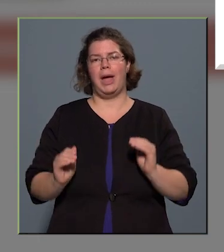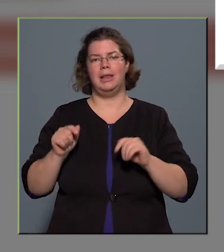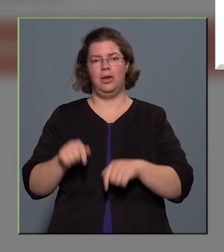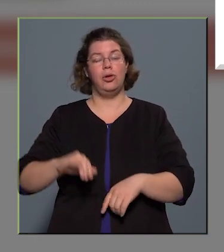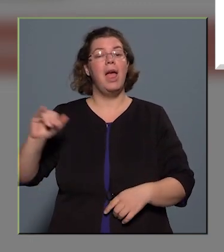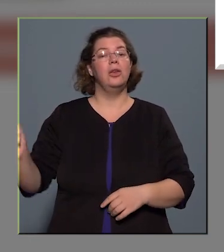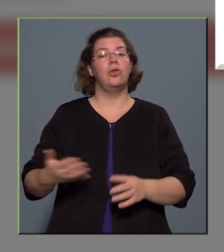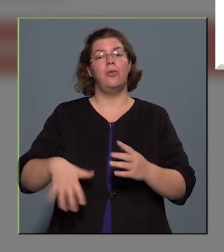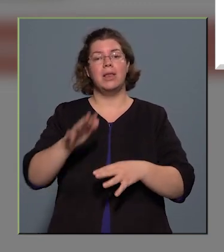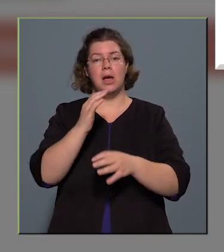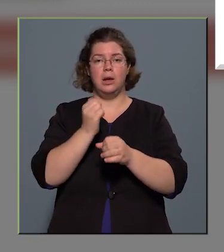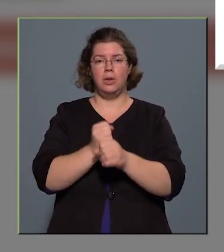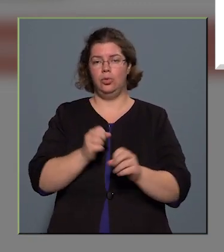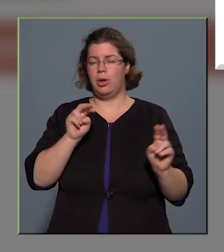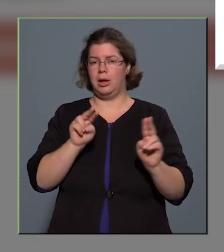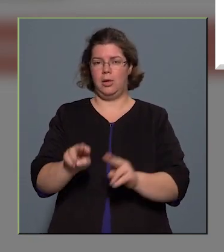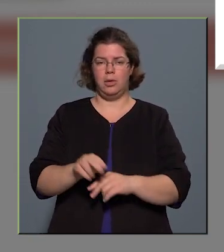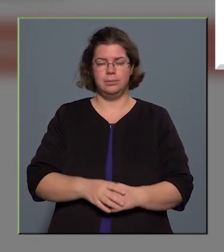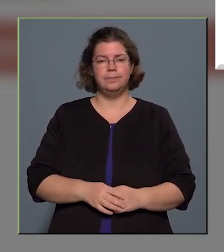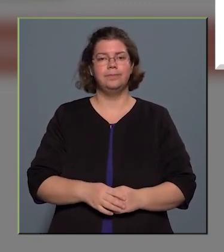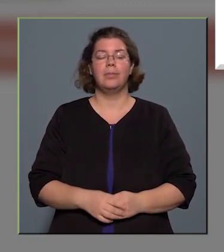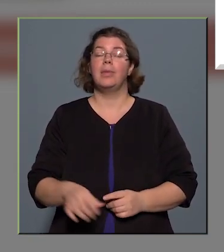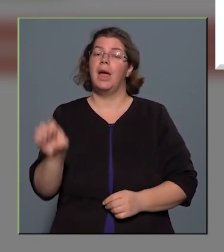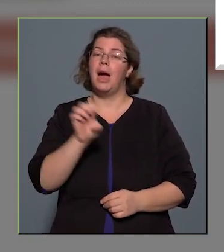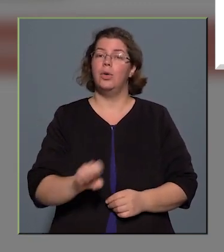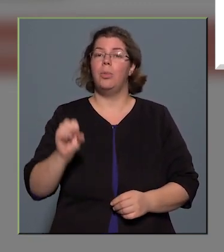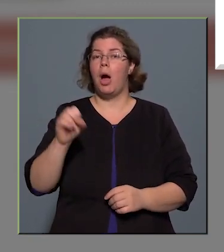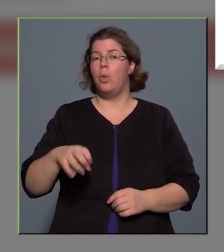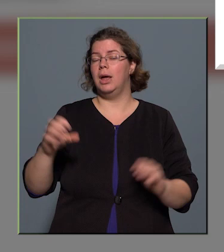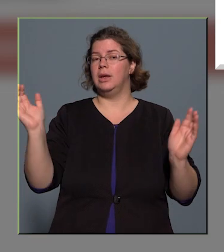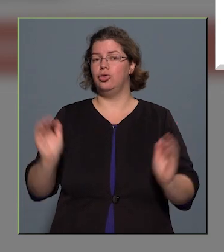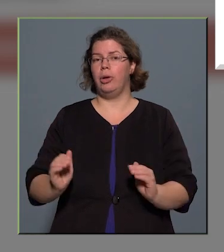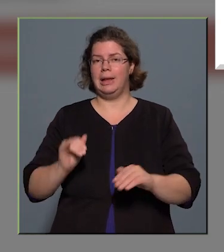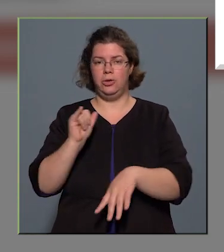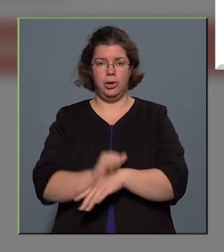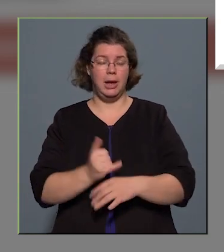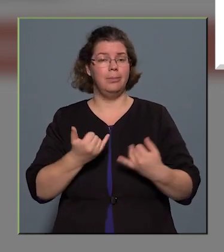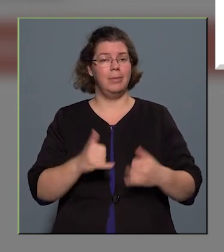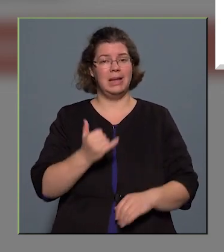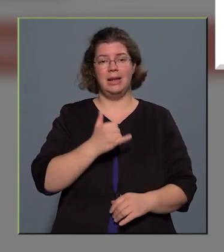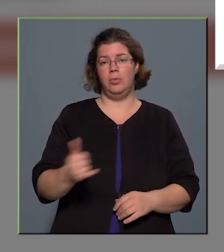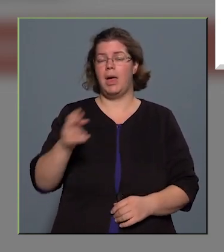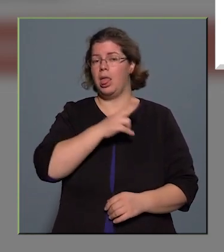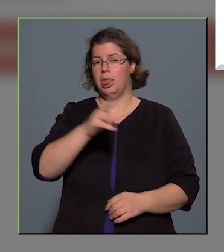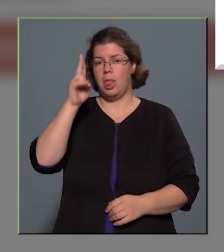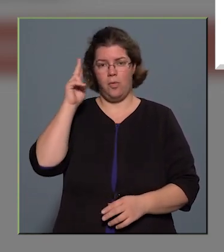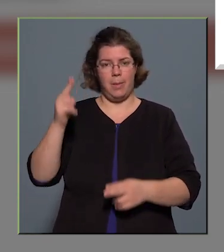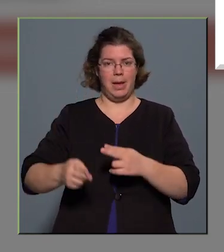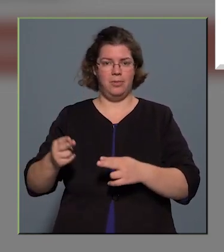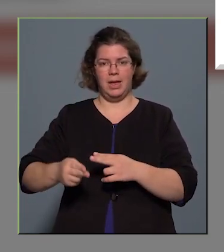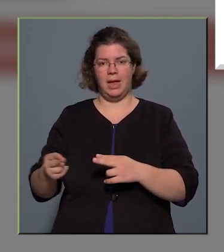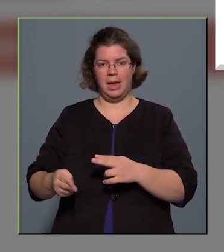és a fenntarthatóságra fordítja. Az Európai Hulladékcsökkentési Hét minden évben november végén